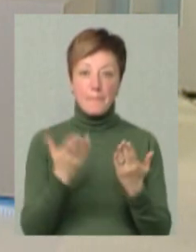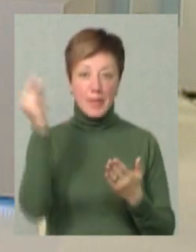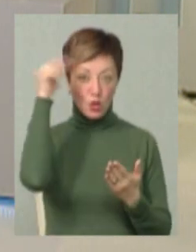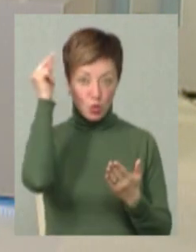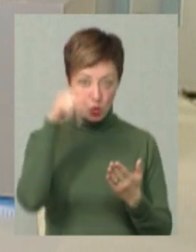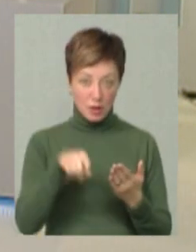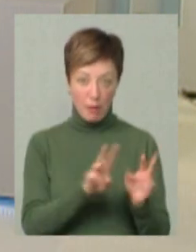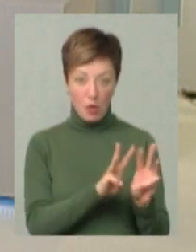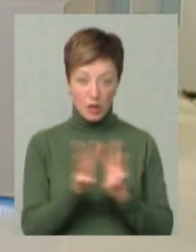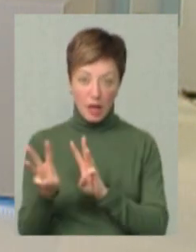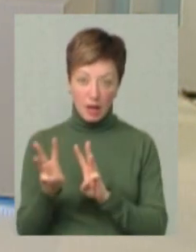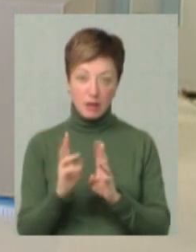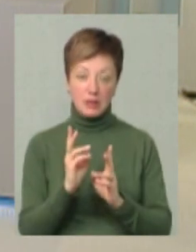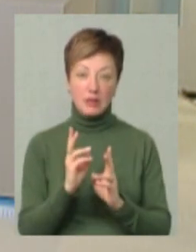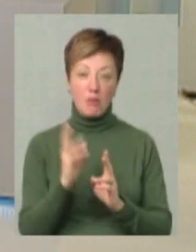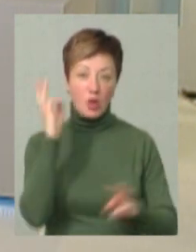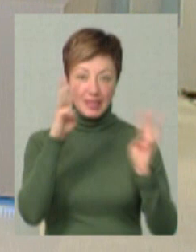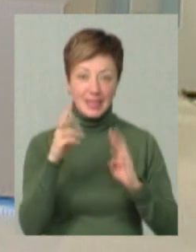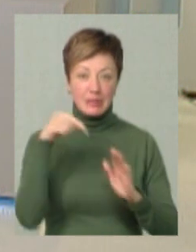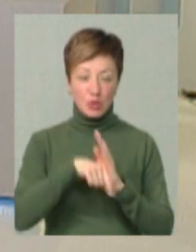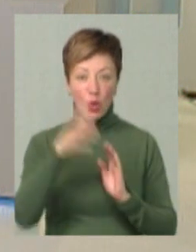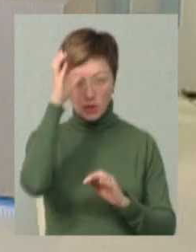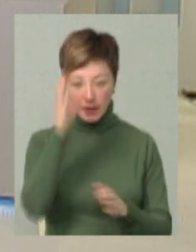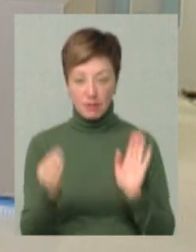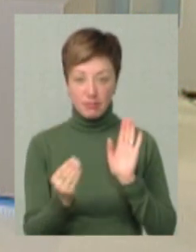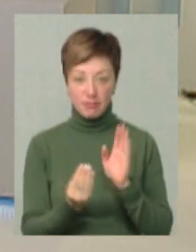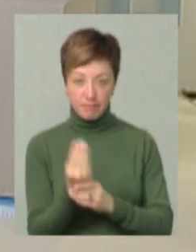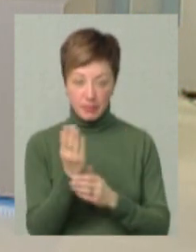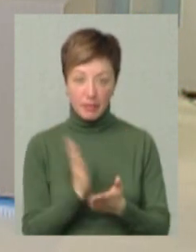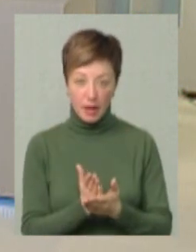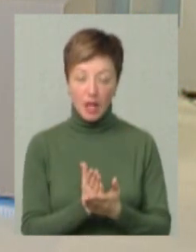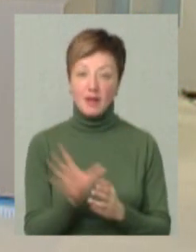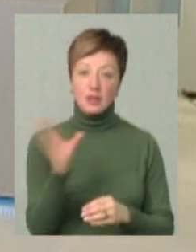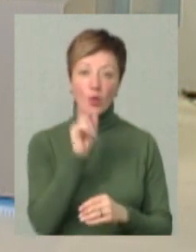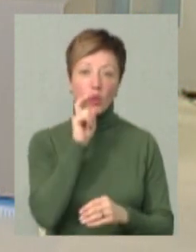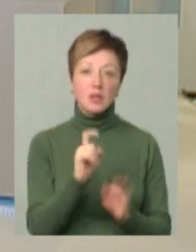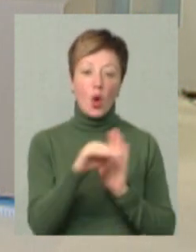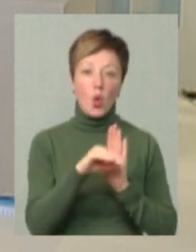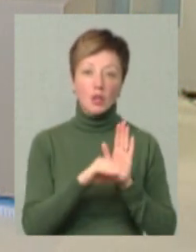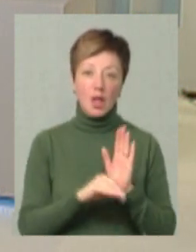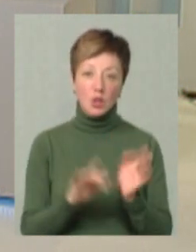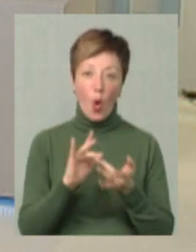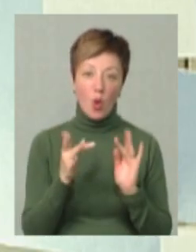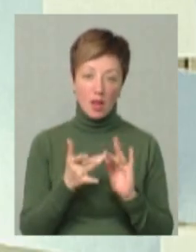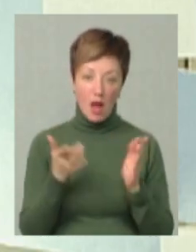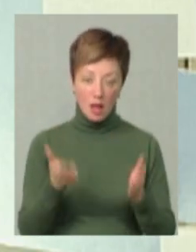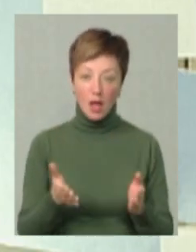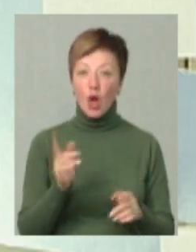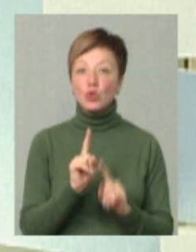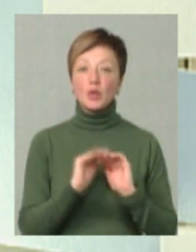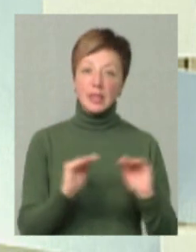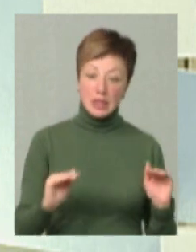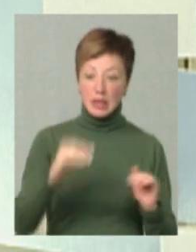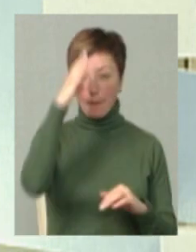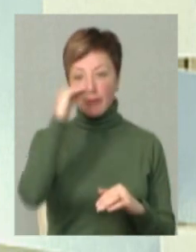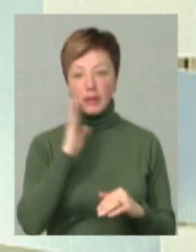порталі Інституту модернізації змісту освіти розміщені, і також щодо всеукраїнського розкладу онлайн. Тому що, що діти, що